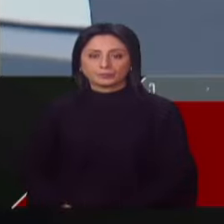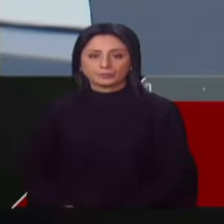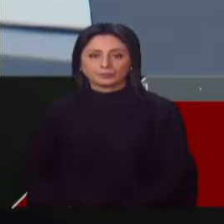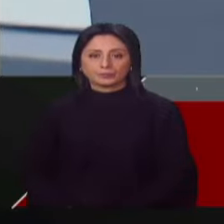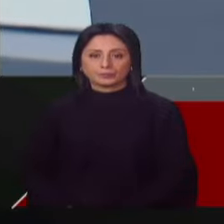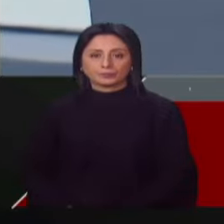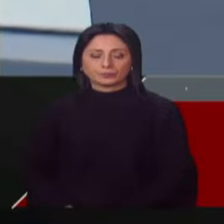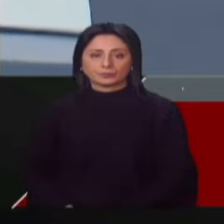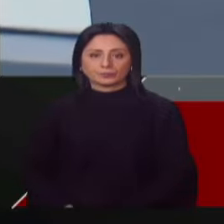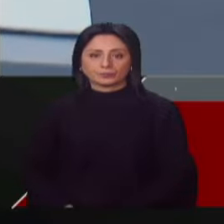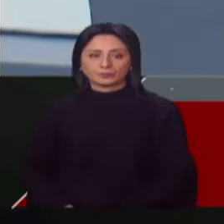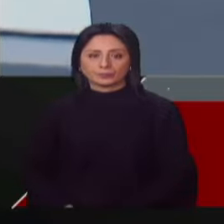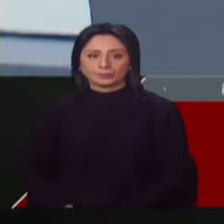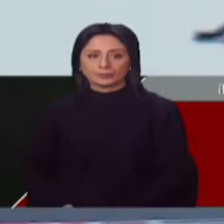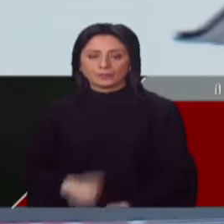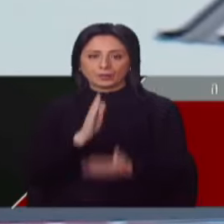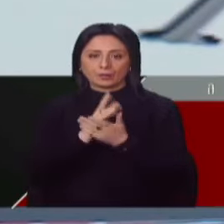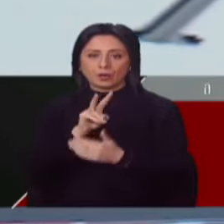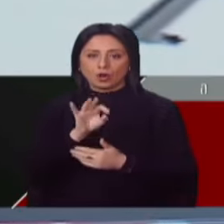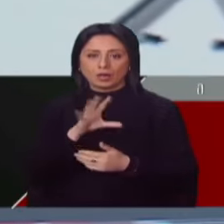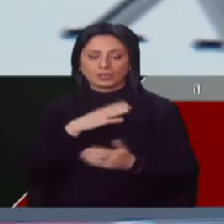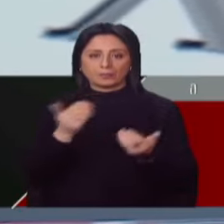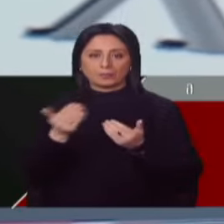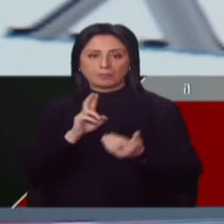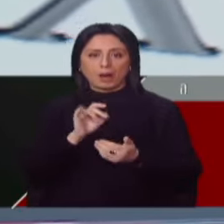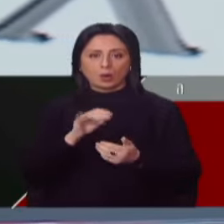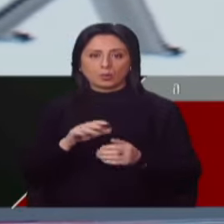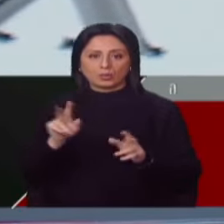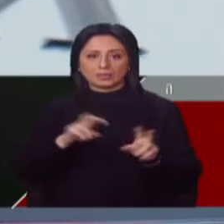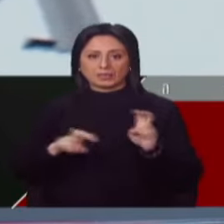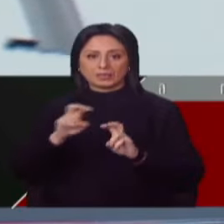მადლობა რუსთან. რუსთან ლოლაძე იყო პირდაპირ ეთერში ბაკურიანში ძებნაშველის ოპერაცია გრძელდება.